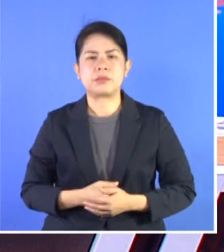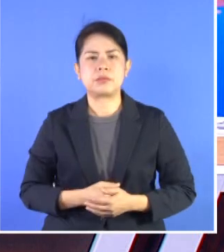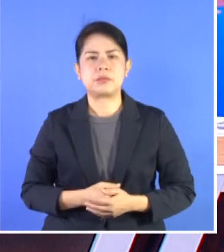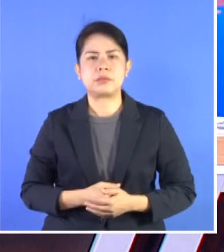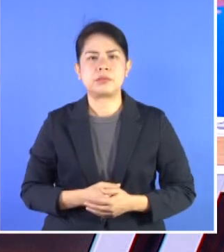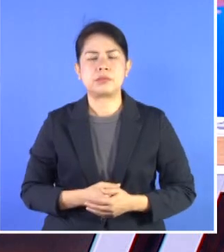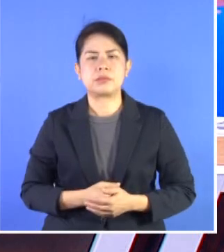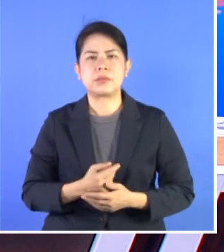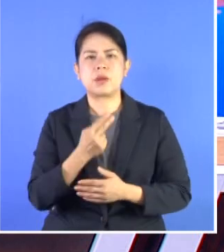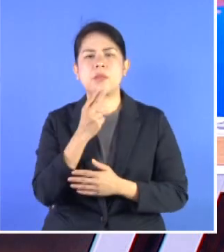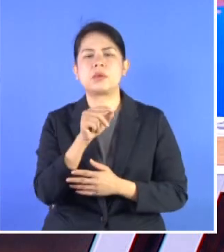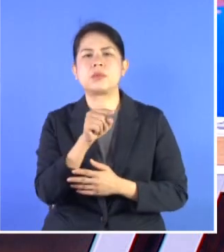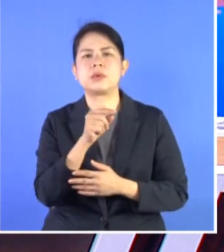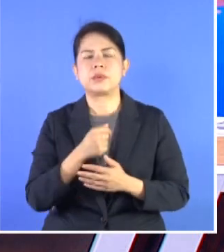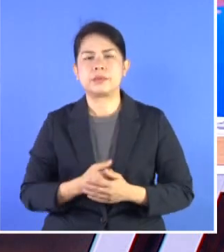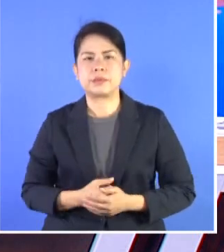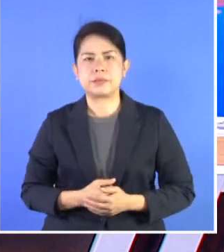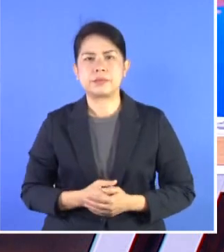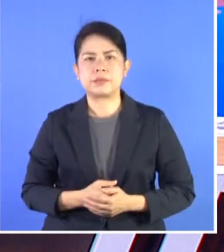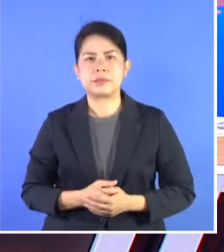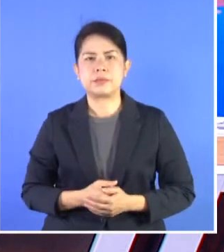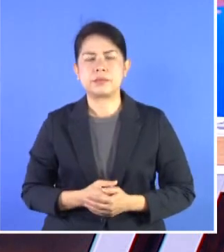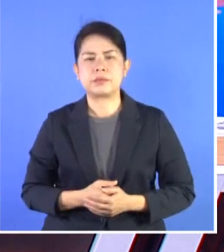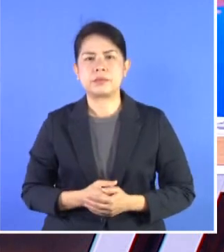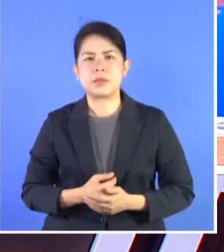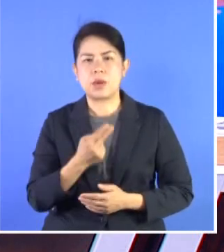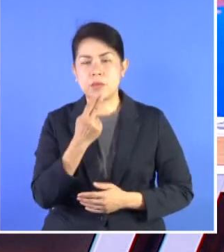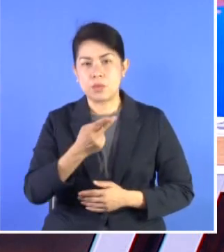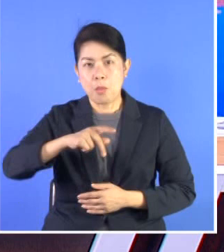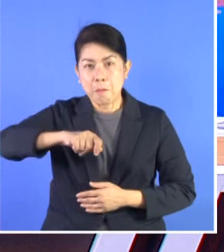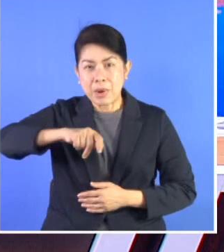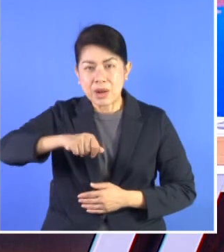มาดูข่าวนี้เคยเห็นไหมมะนาวใหญ่เท่าหัวเด็กอะ